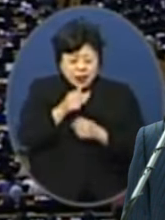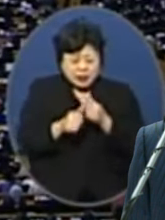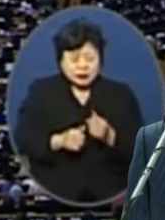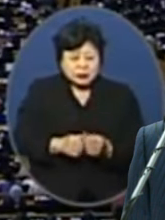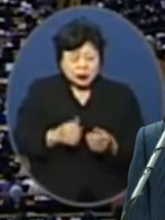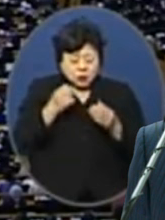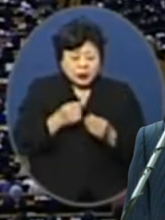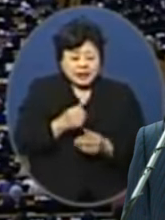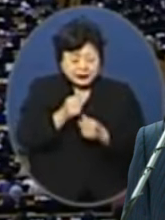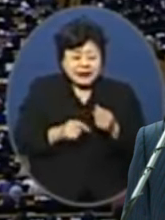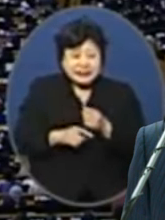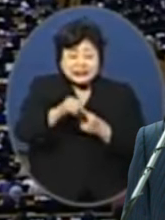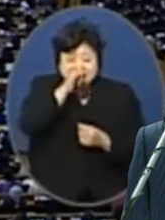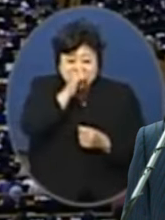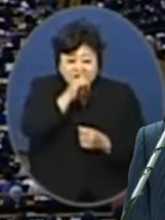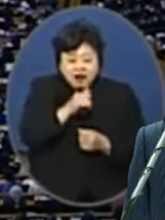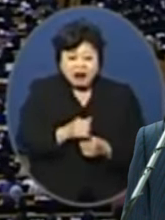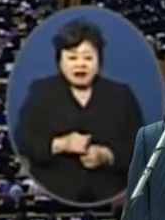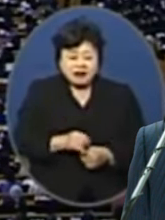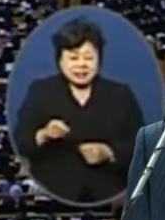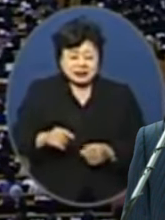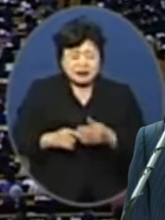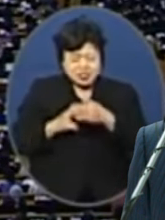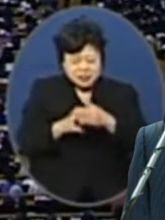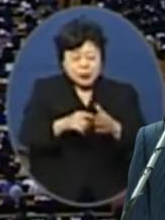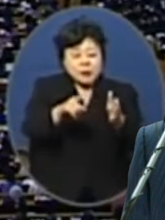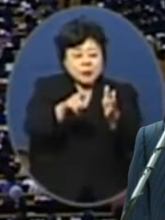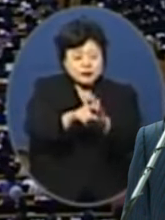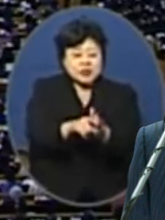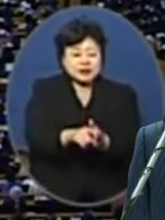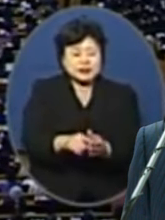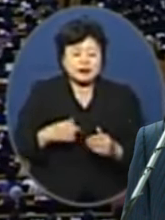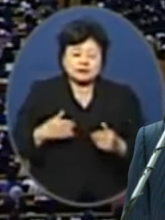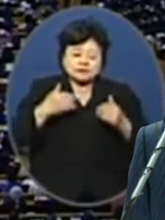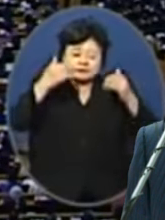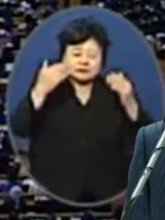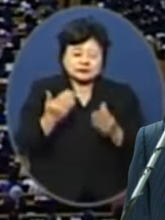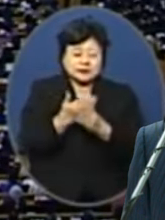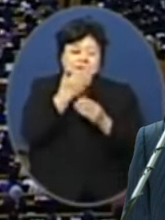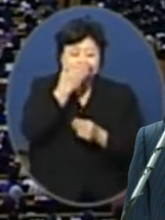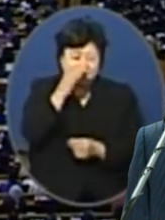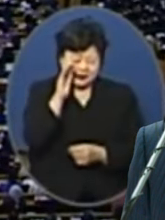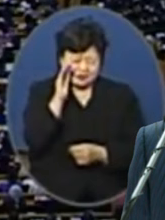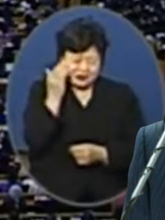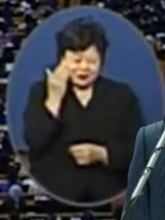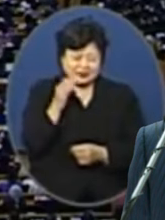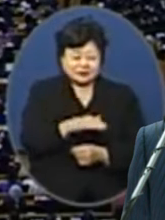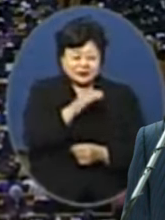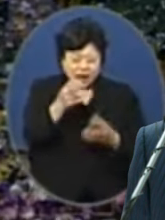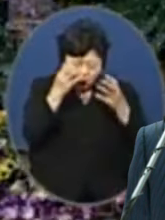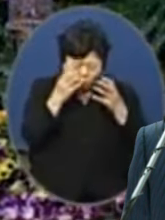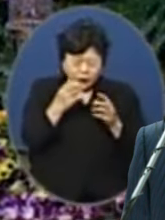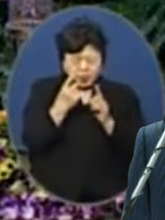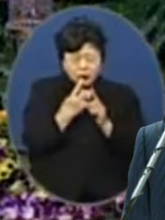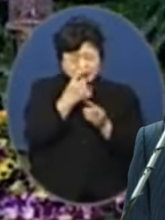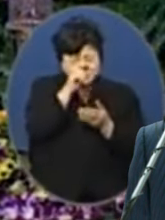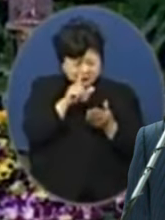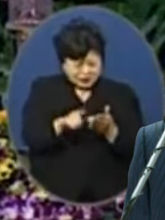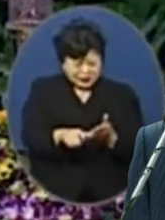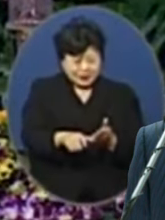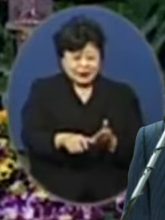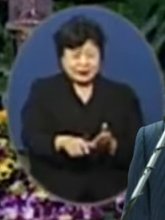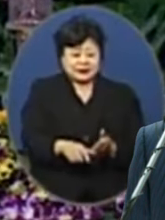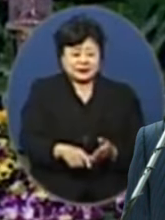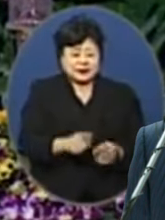뜻이 있음을 인정하고 잘 극복하면 오히려 신앙의 성숙을 가져오게 되는 것입니다 우리가 고난에 다가오면 고난에